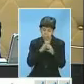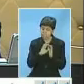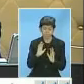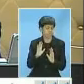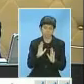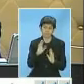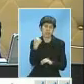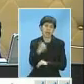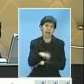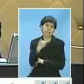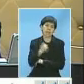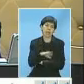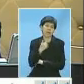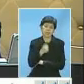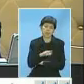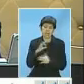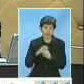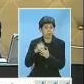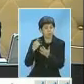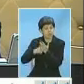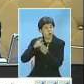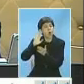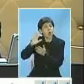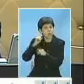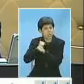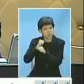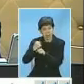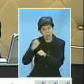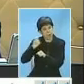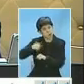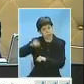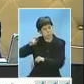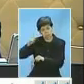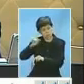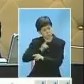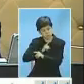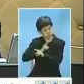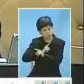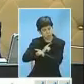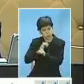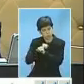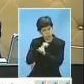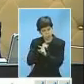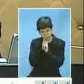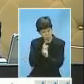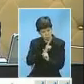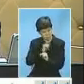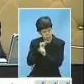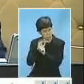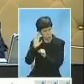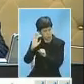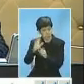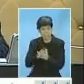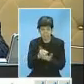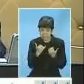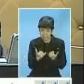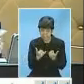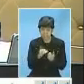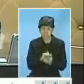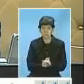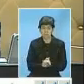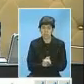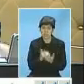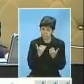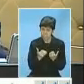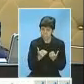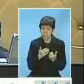ม่อันไม่ได้นะครับอันนั้นเป็นเรื่องของข้อเท็จจริงที่เป็นอำนาจของศาลที่เขาจะต้องทำตามหน้าที่แต่ในเรื่องนี้น